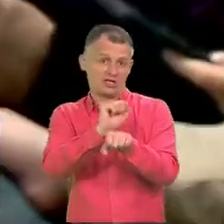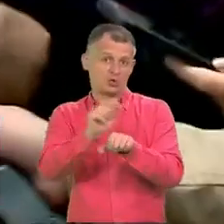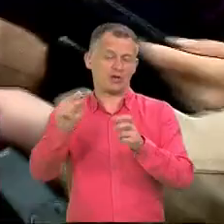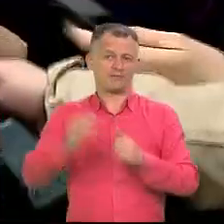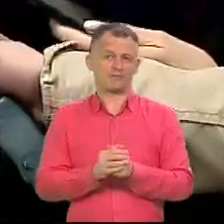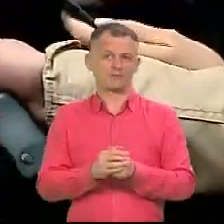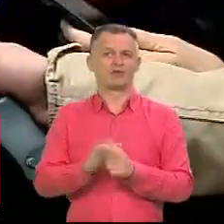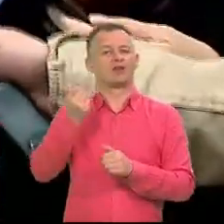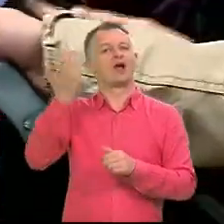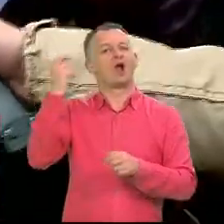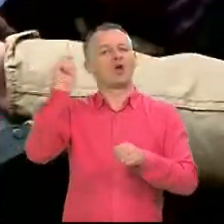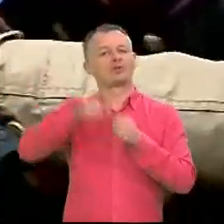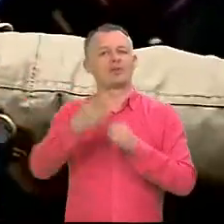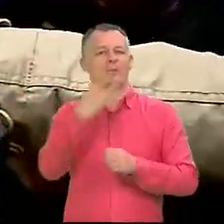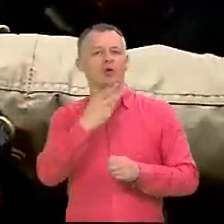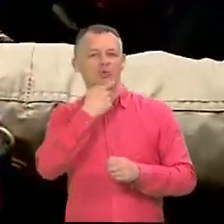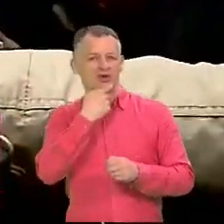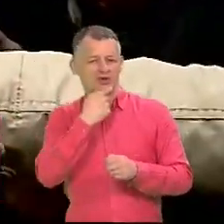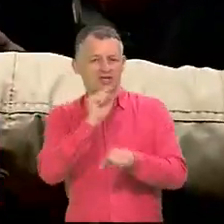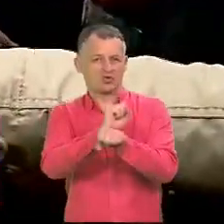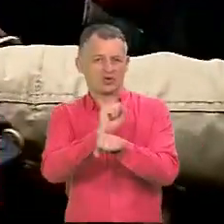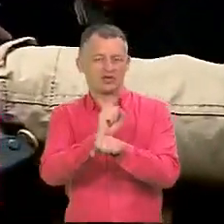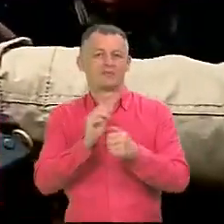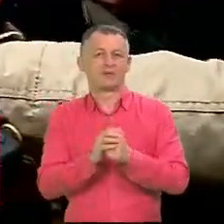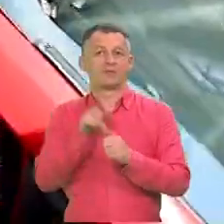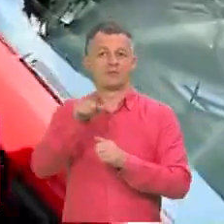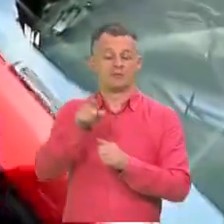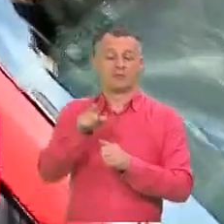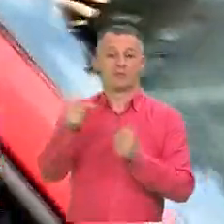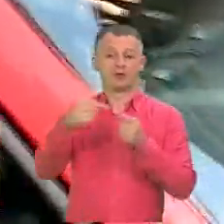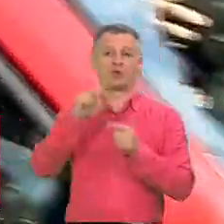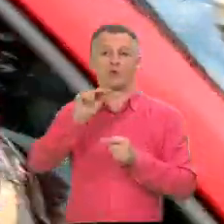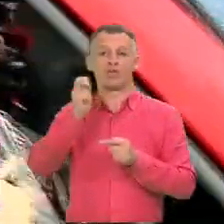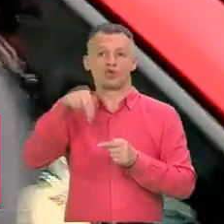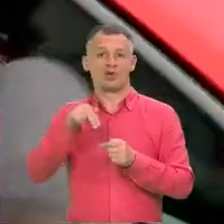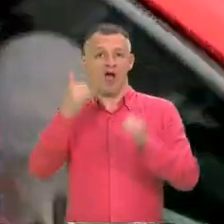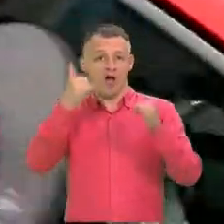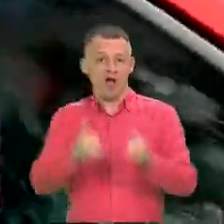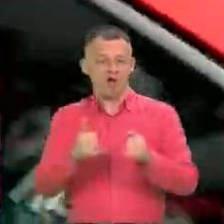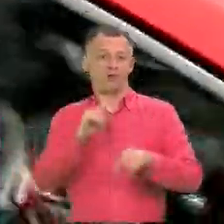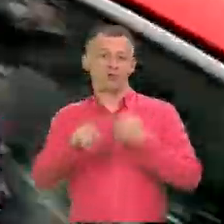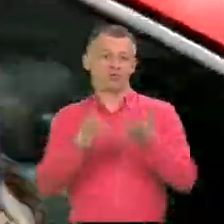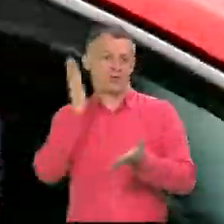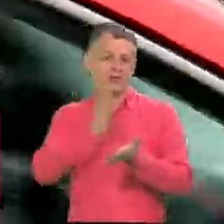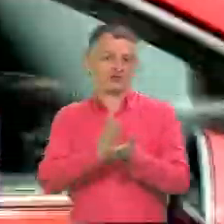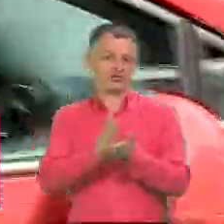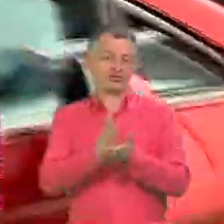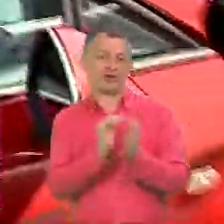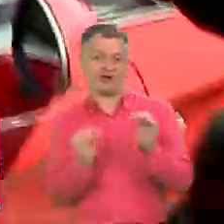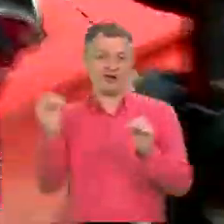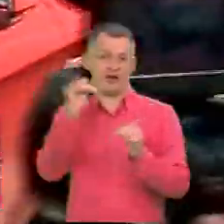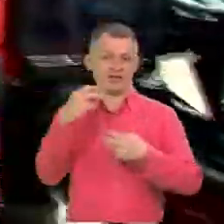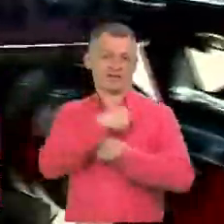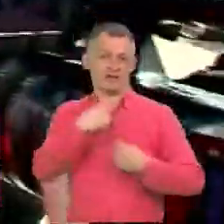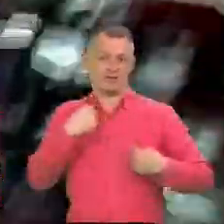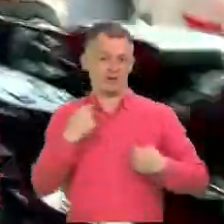l-a condamnat definitiv la 4 ani de închisoare cu executare pe Cristian Popescu Piedone. Acum, după decizia înaltei curți, el își poate